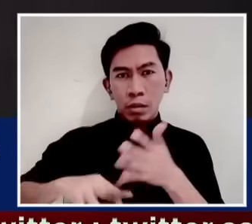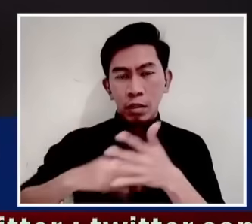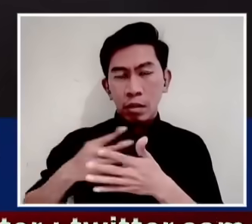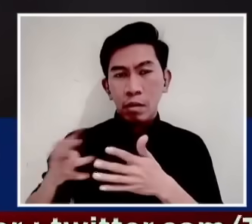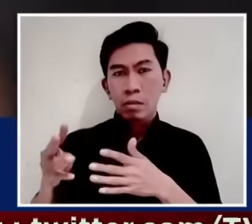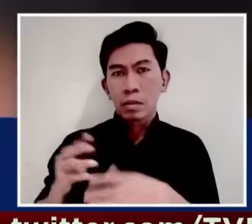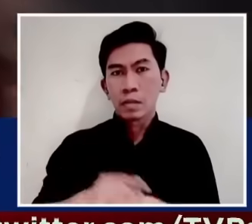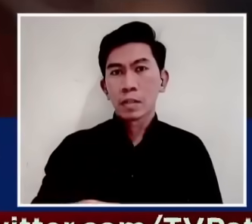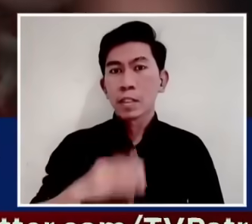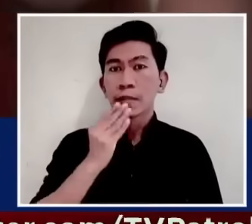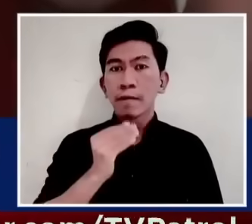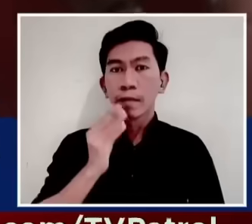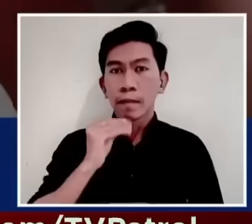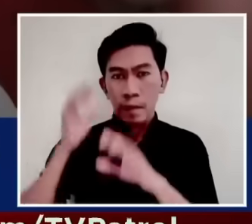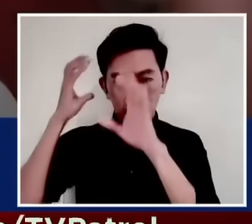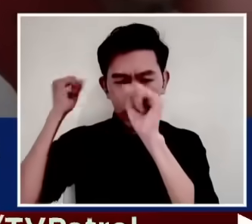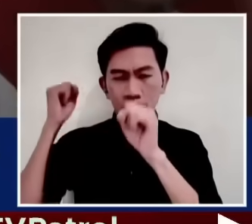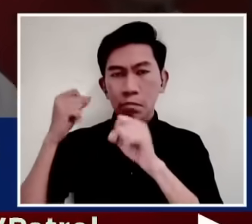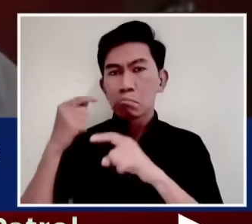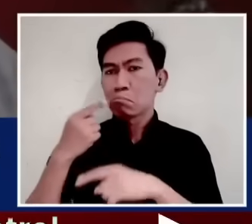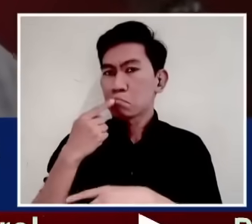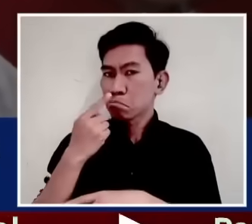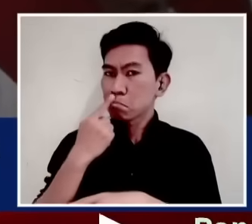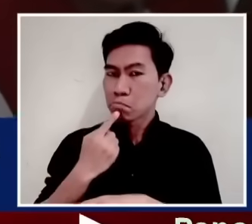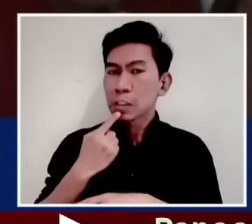ambassador na be ready anytime.